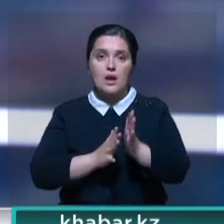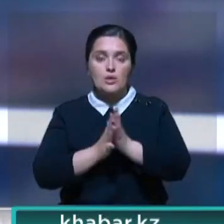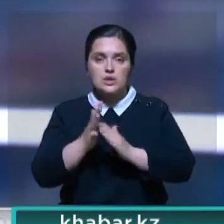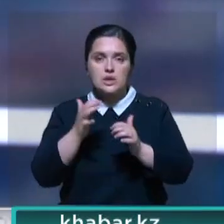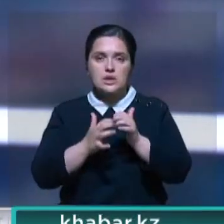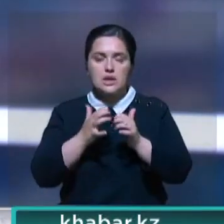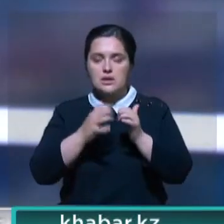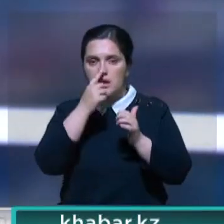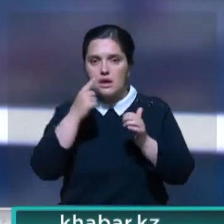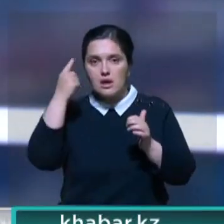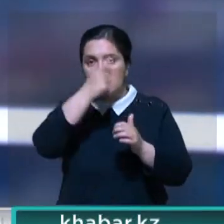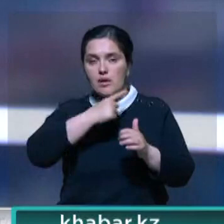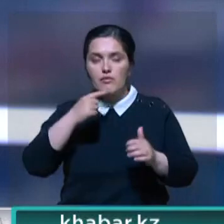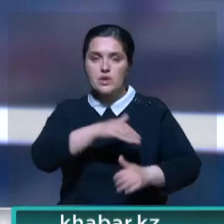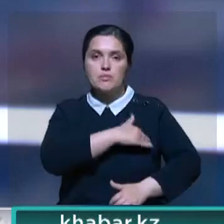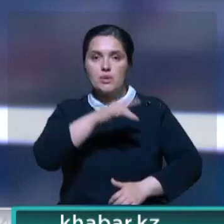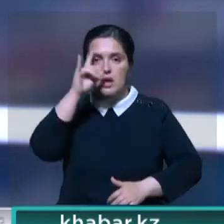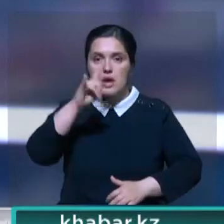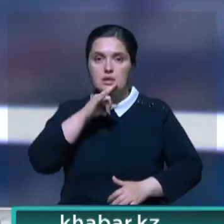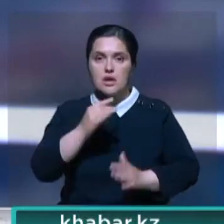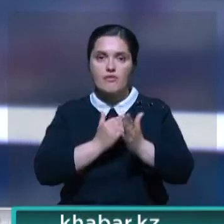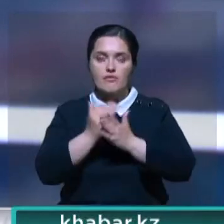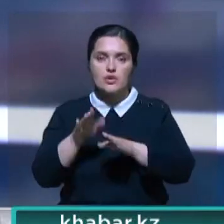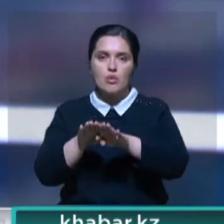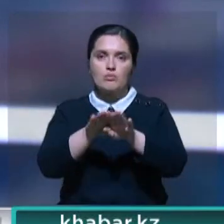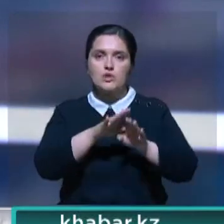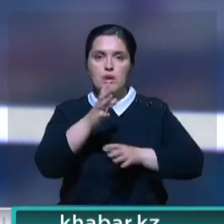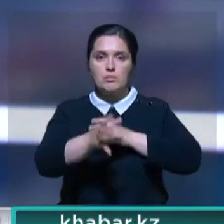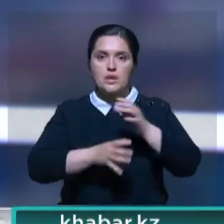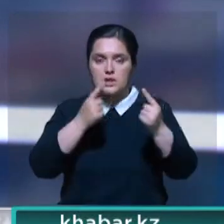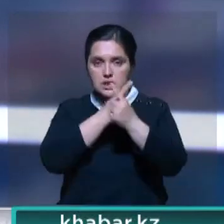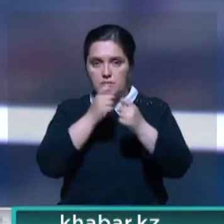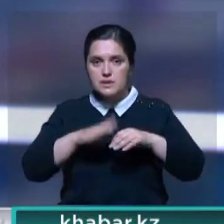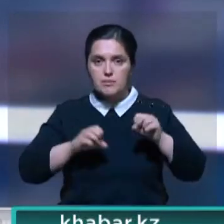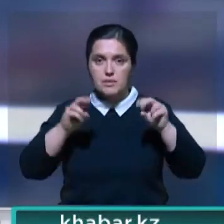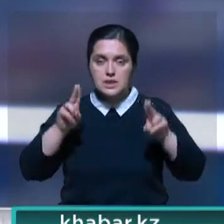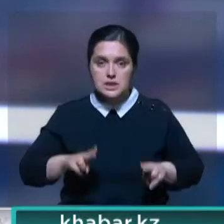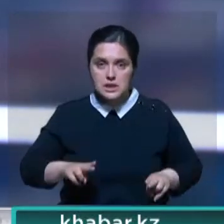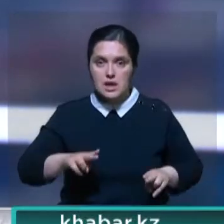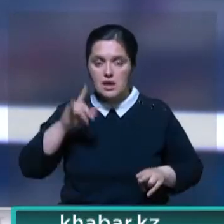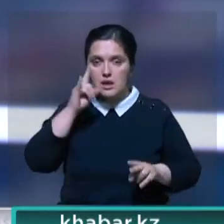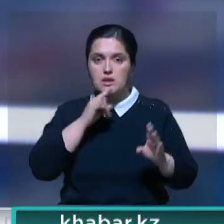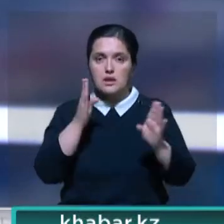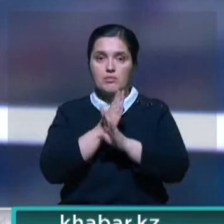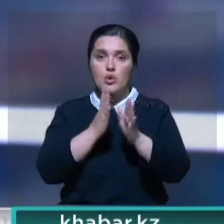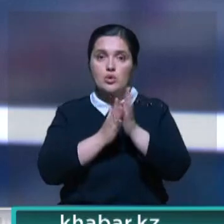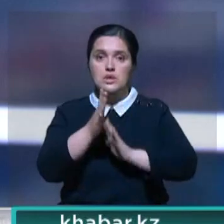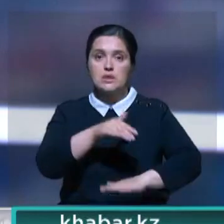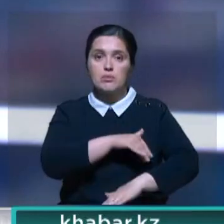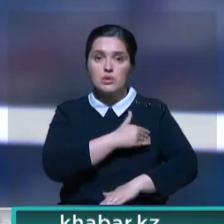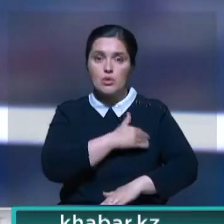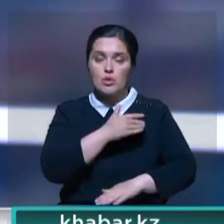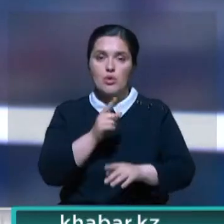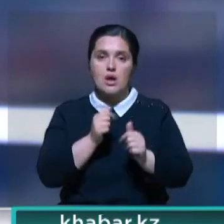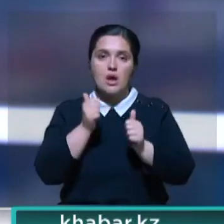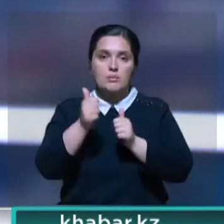роста среднегодовой температуры в Казахстане выше общемирового. Об этом сообщили специалисты Казгидромета. Рост